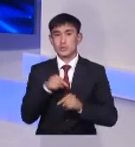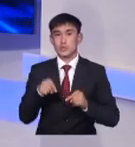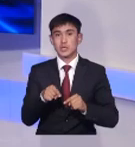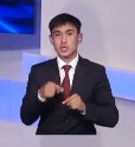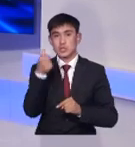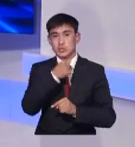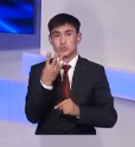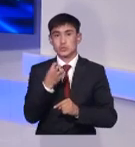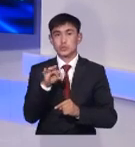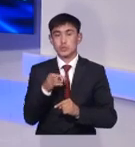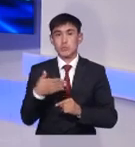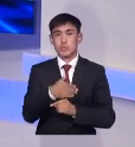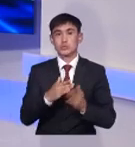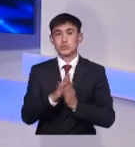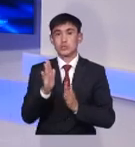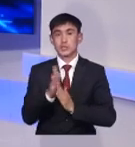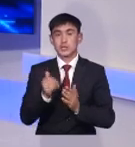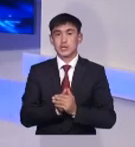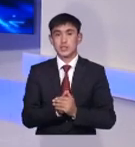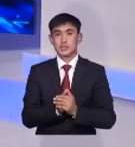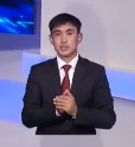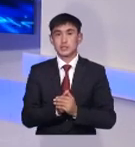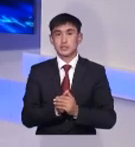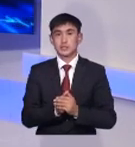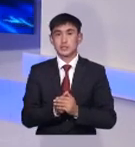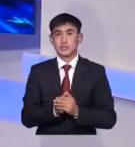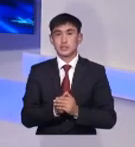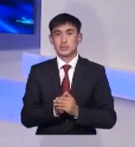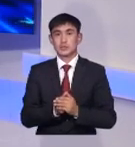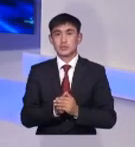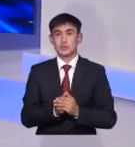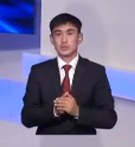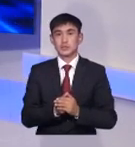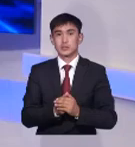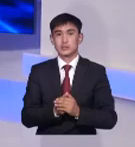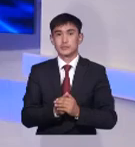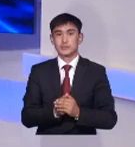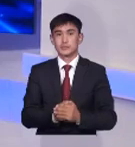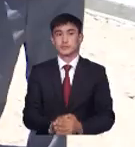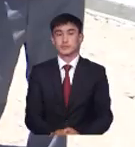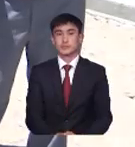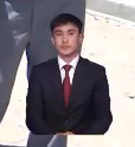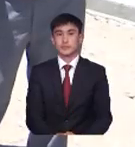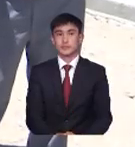жылына 400 тонна балық өсіріледі. Аяулым Жүрсінқызы жаңа қожалықтың тыныс-тіршілігін көріп қайтты.